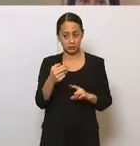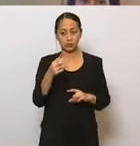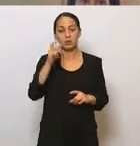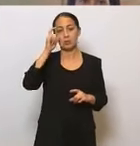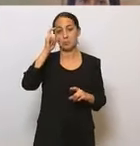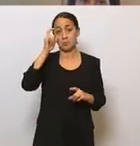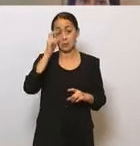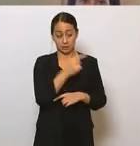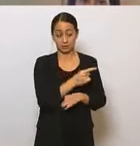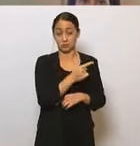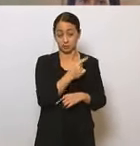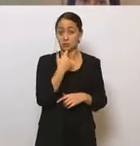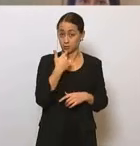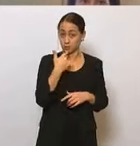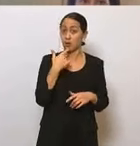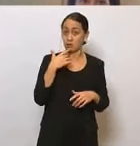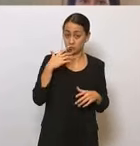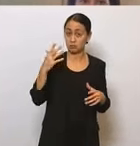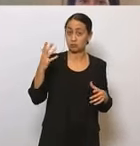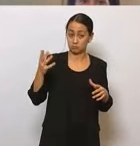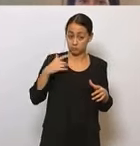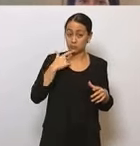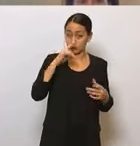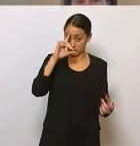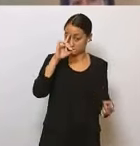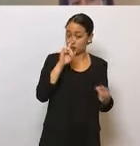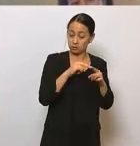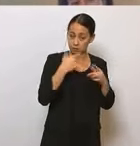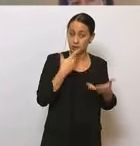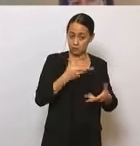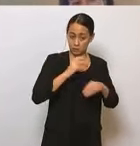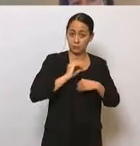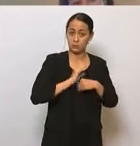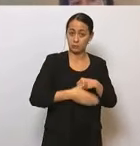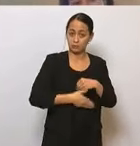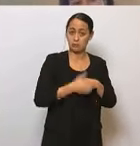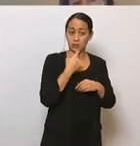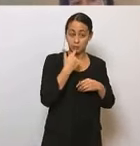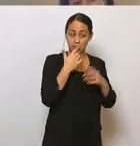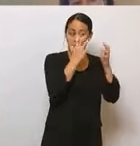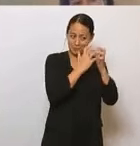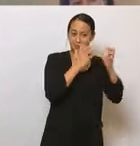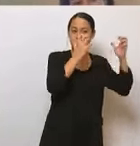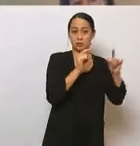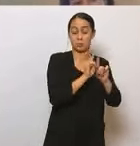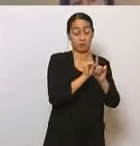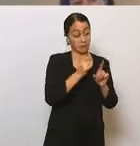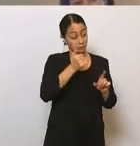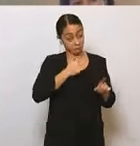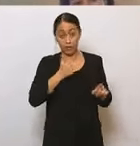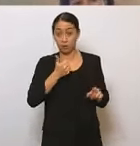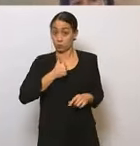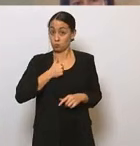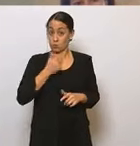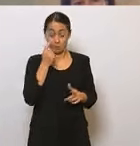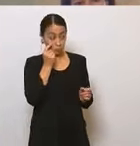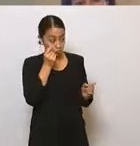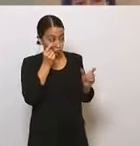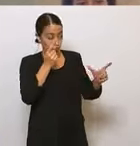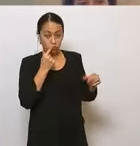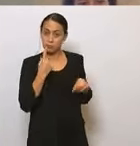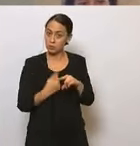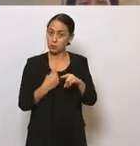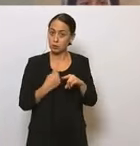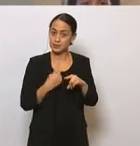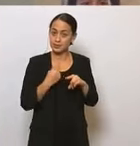deux groupes au Parlement. Et moi, honnêtement, j'étais un peu surpris positivement que cette proposition de